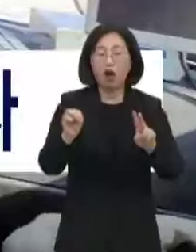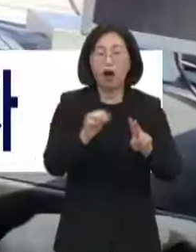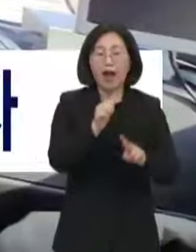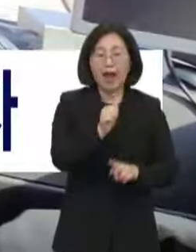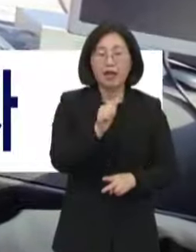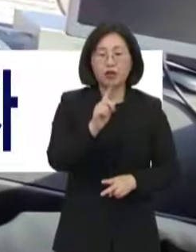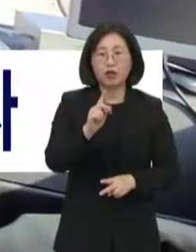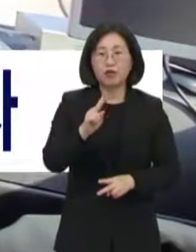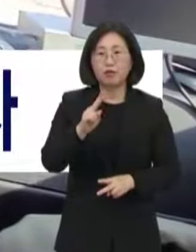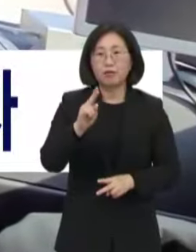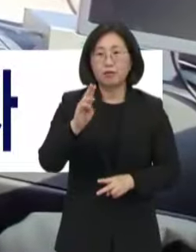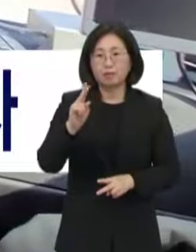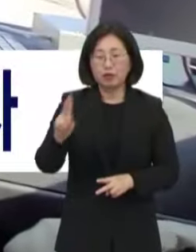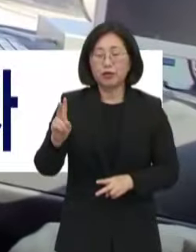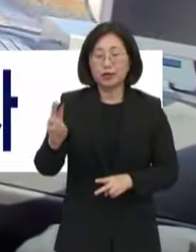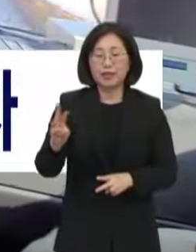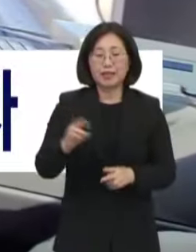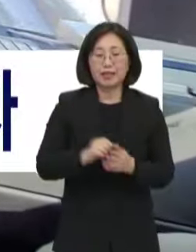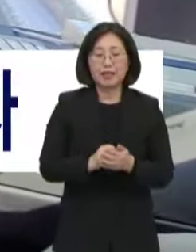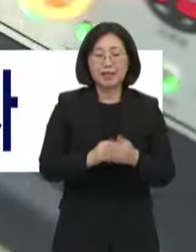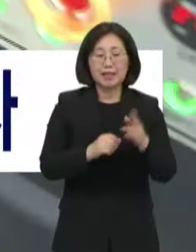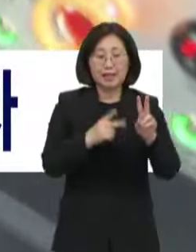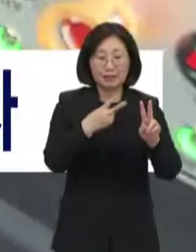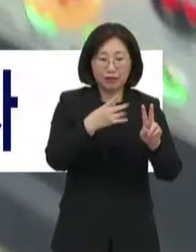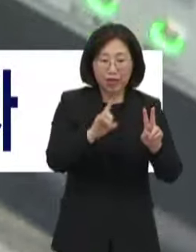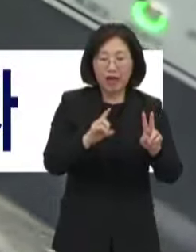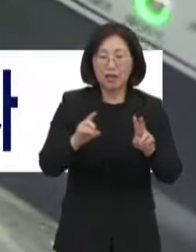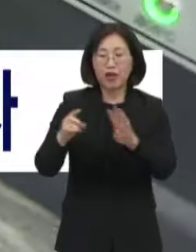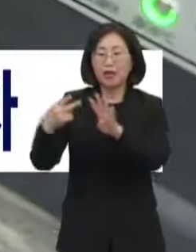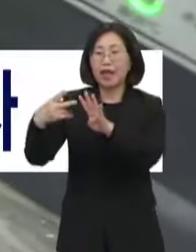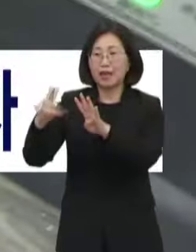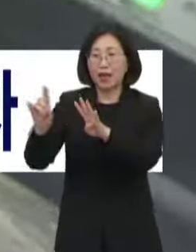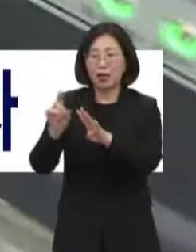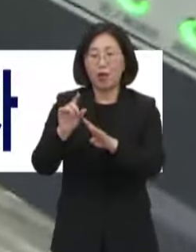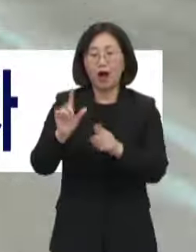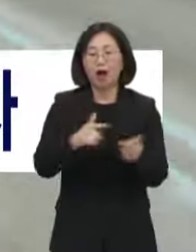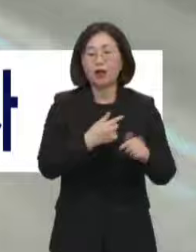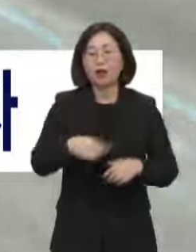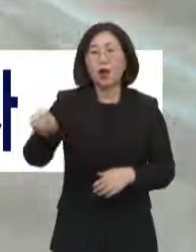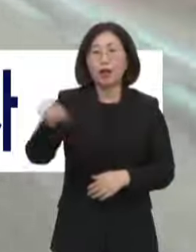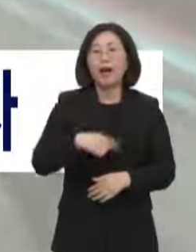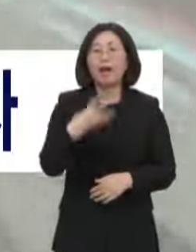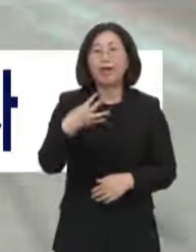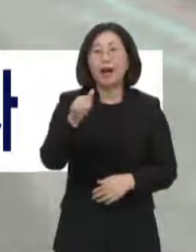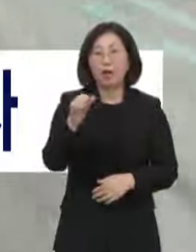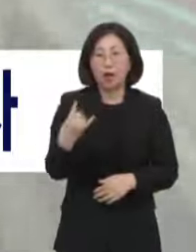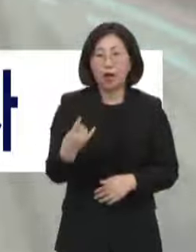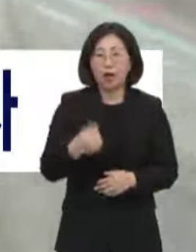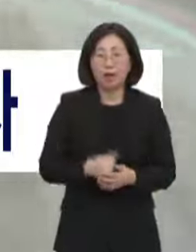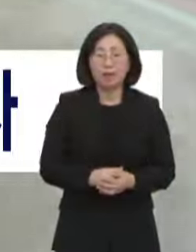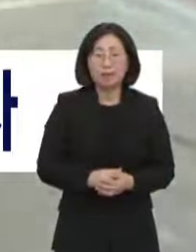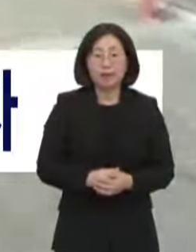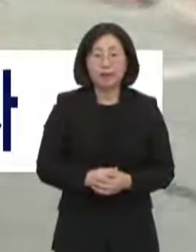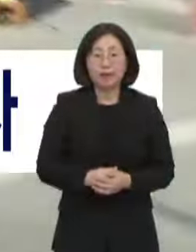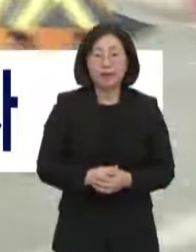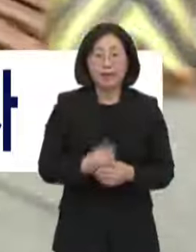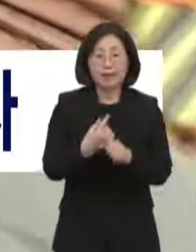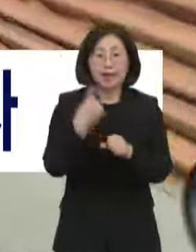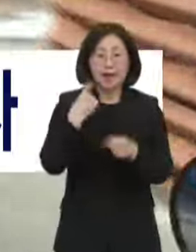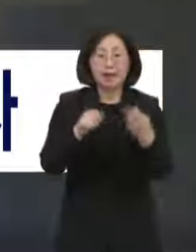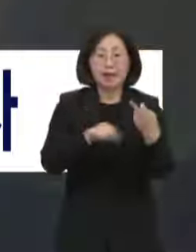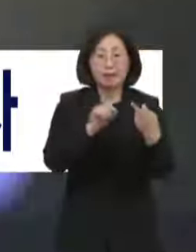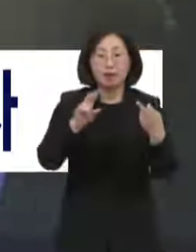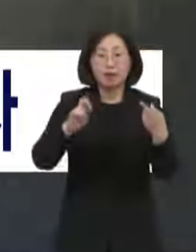노선버스를 현재 2대에서 4대로 증차해 하루 왕복 4차례 운행한다고 밝혔습니다. 앞서 세종시는 지난해